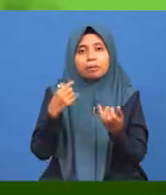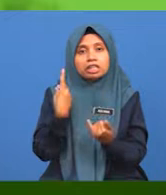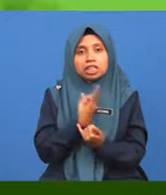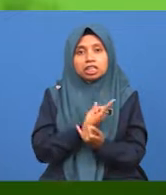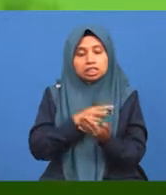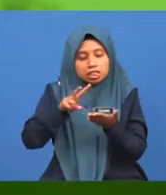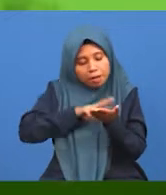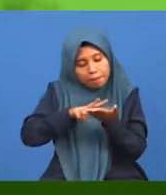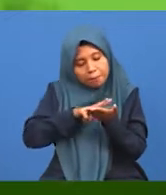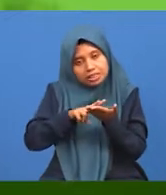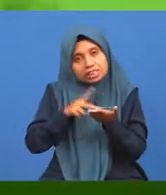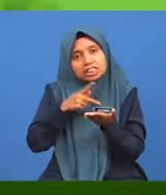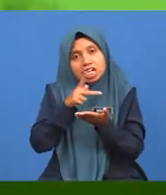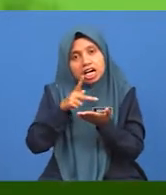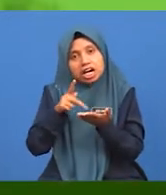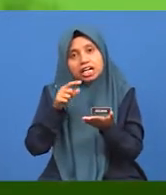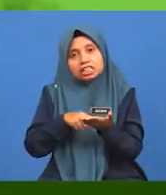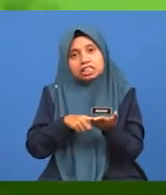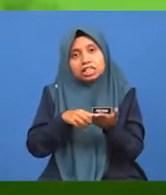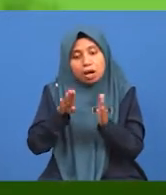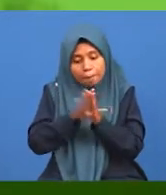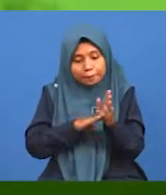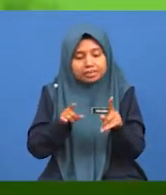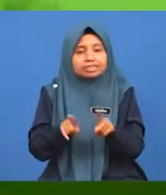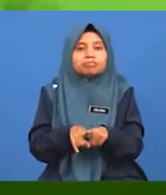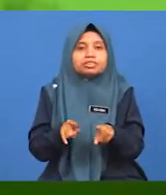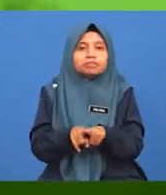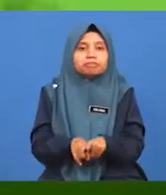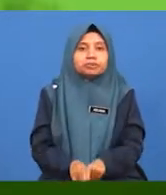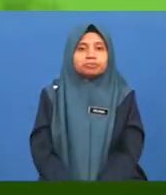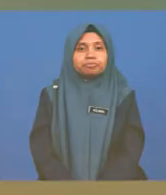Mari kita baca karangan ini bersama-sama.